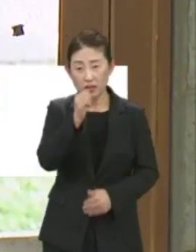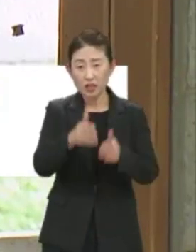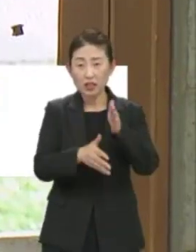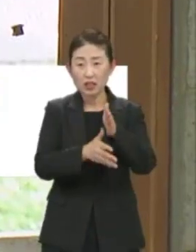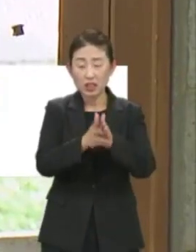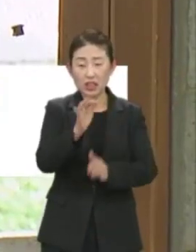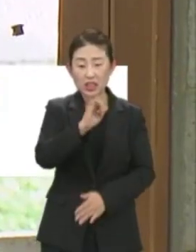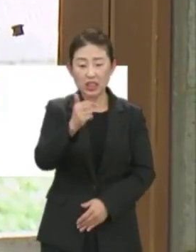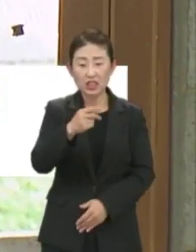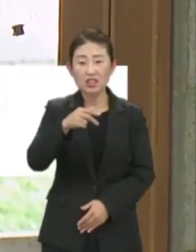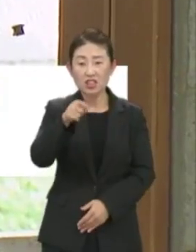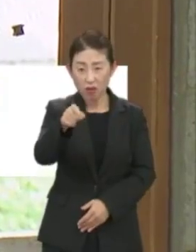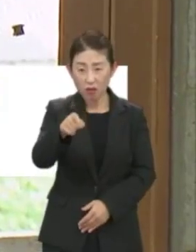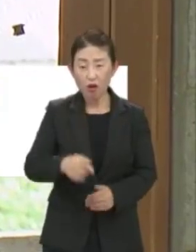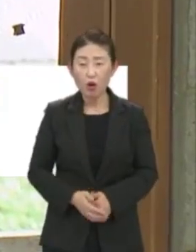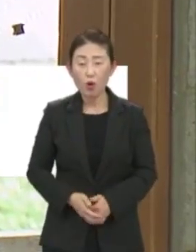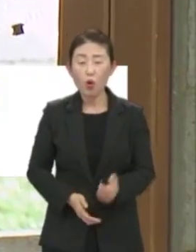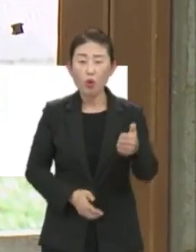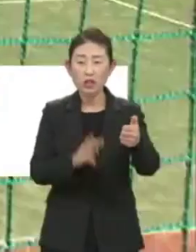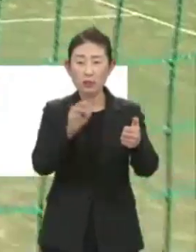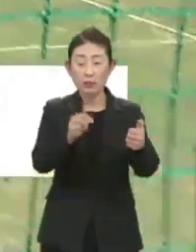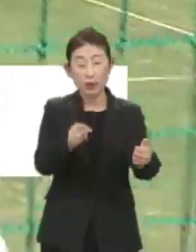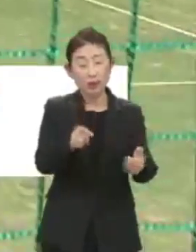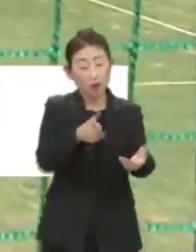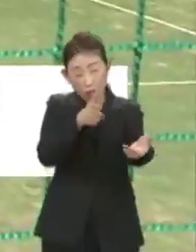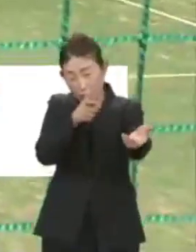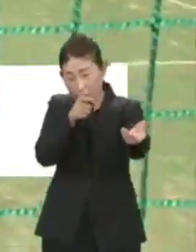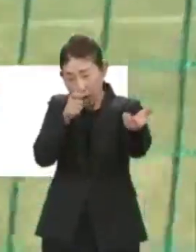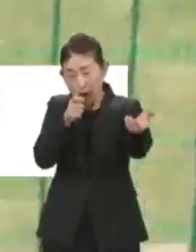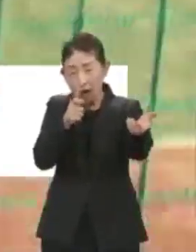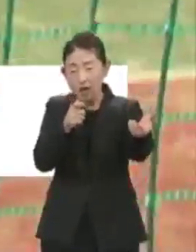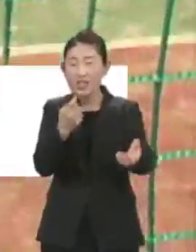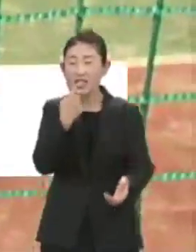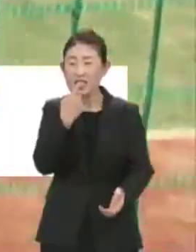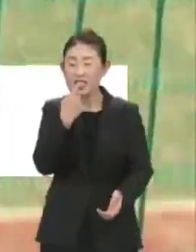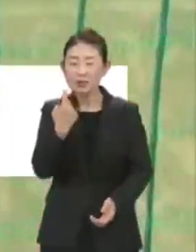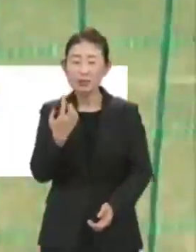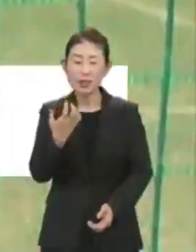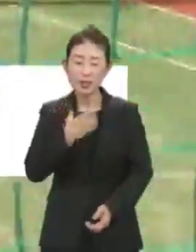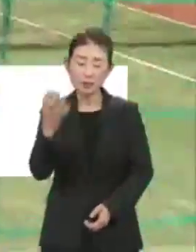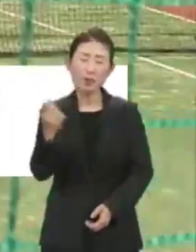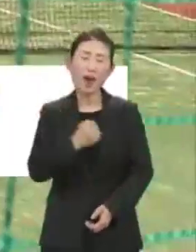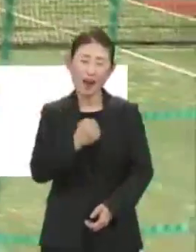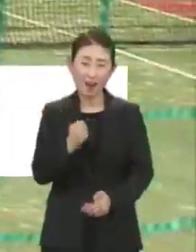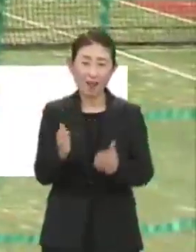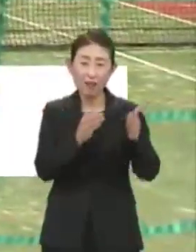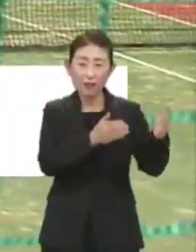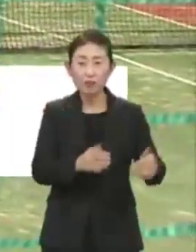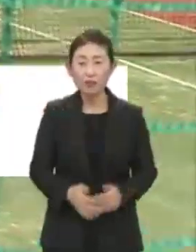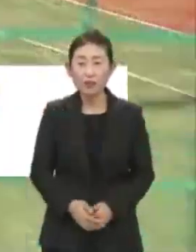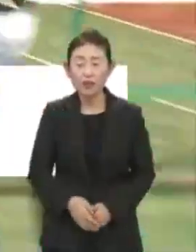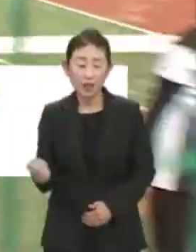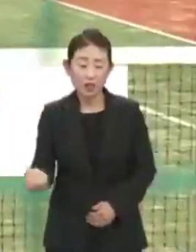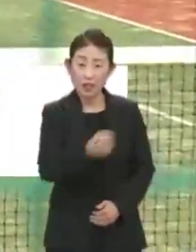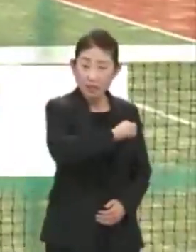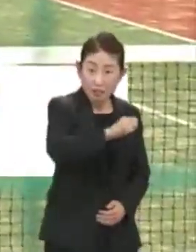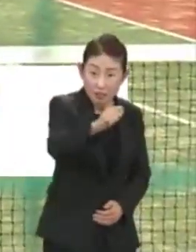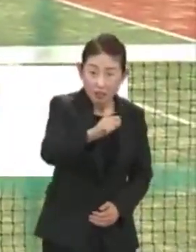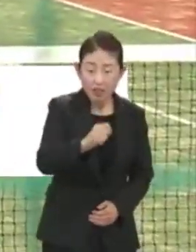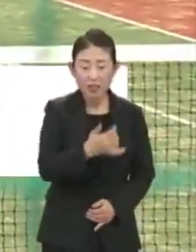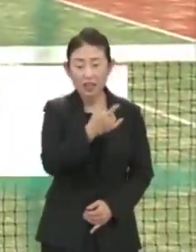소속 이은서 선수는 50m 소총 복사에서 아쉽게 은메달을 획득했습니다. 소프트 테니스